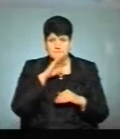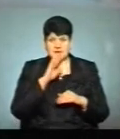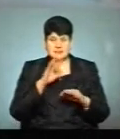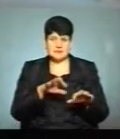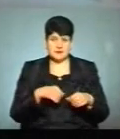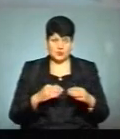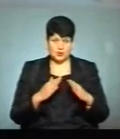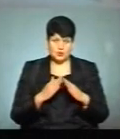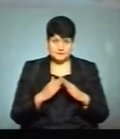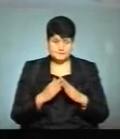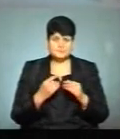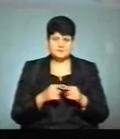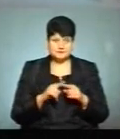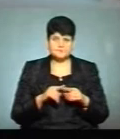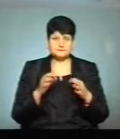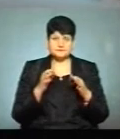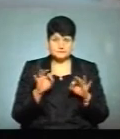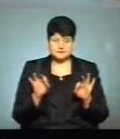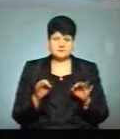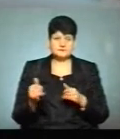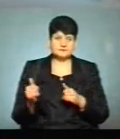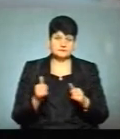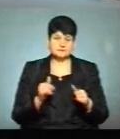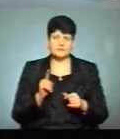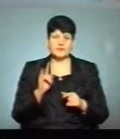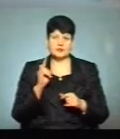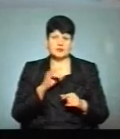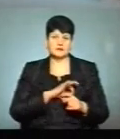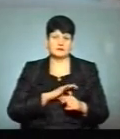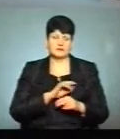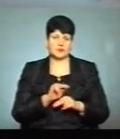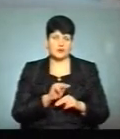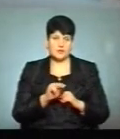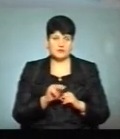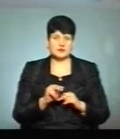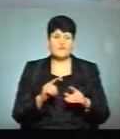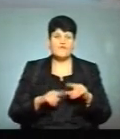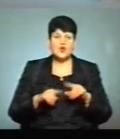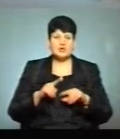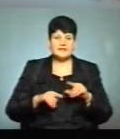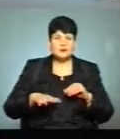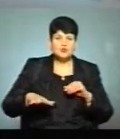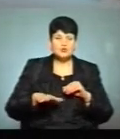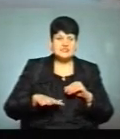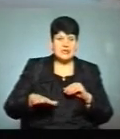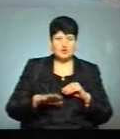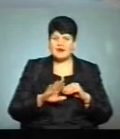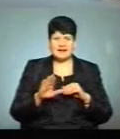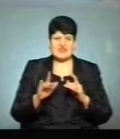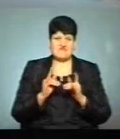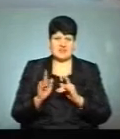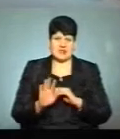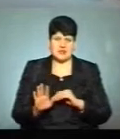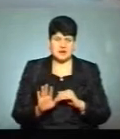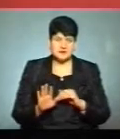додому. І це дозволяє забезпечити, щоб дитина виховувалася власне, в родинному середовищі, а не в інтернатному